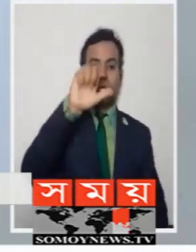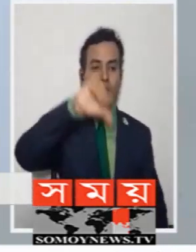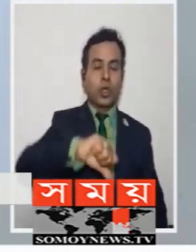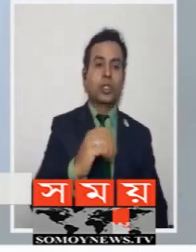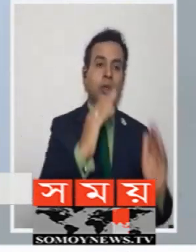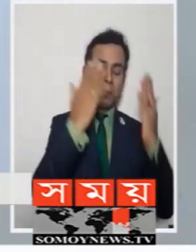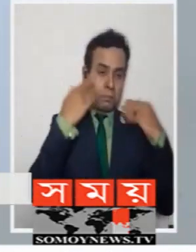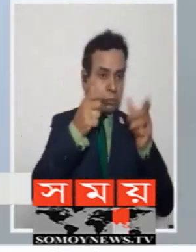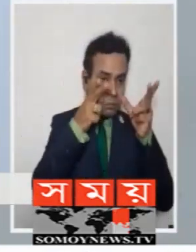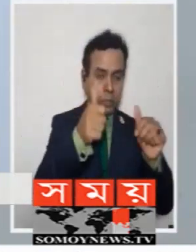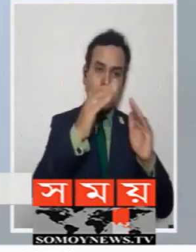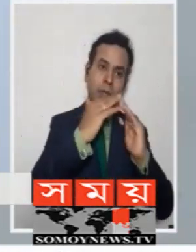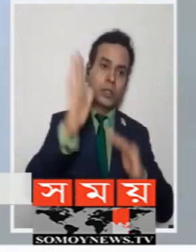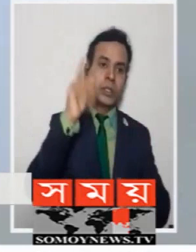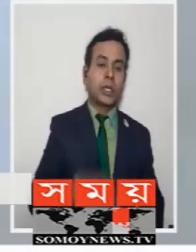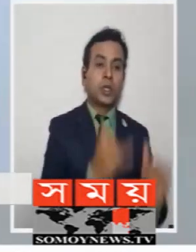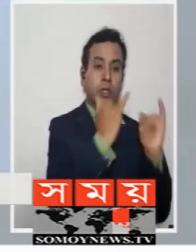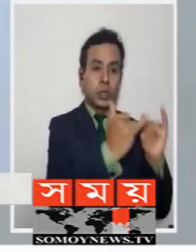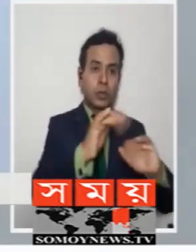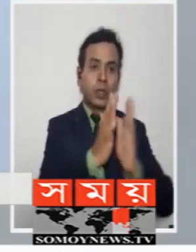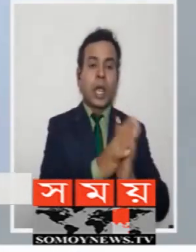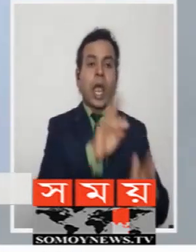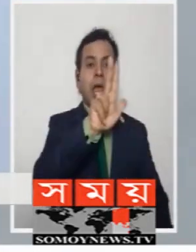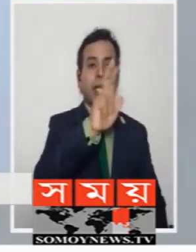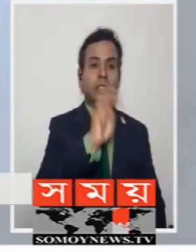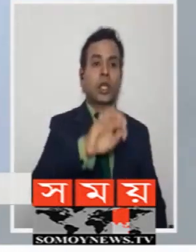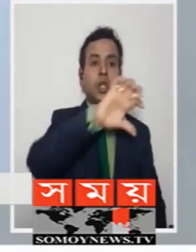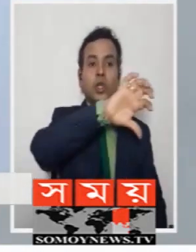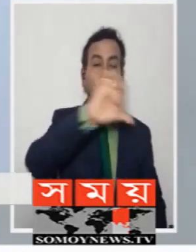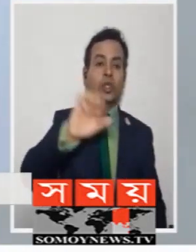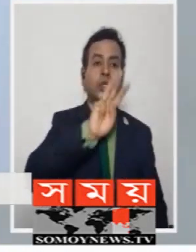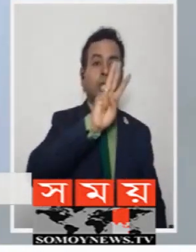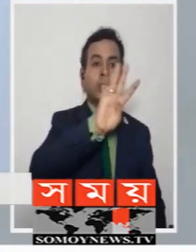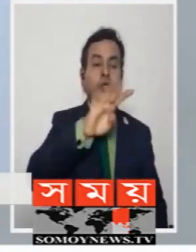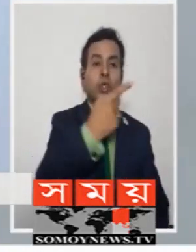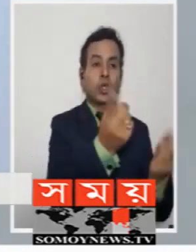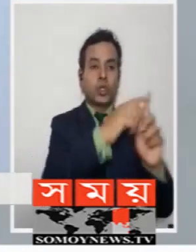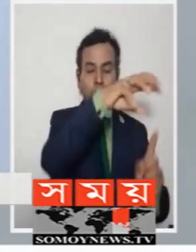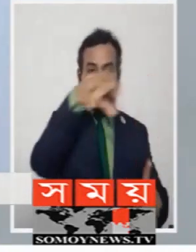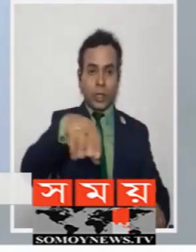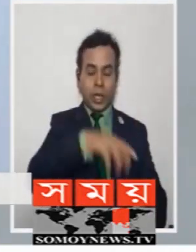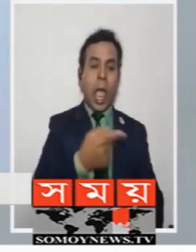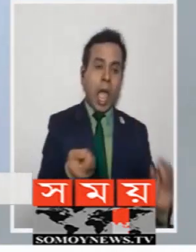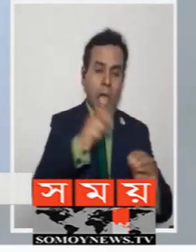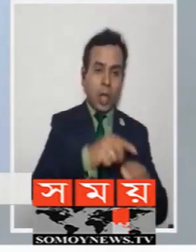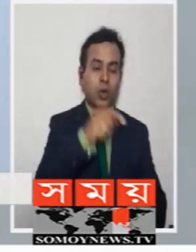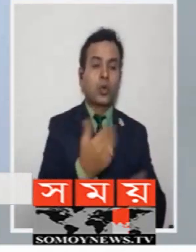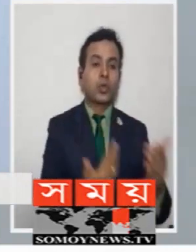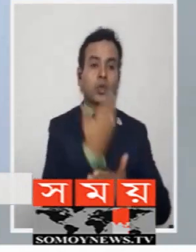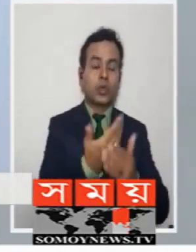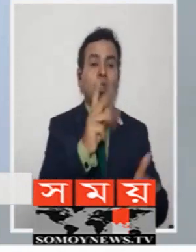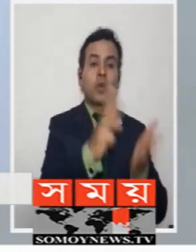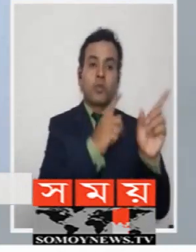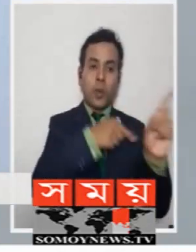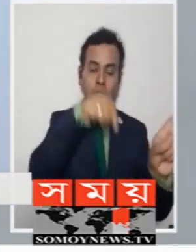8934টি এবং তাছাড়াও আমাদের প্রস্তুত প্রক্রিয়া আছে অনেকগুলি, তার মধ্যে ময়মনসিংহ মেডিকেল কলেজ হাসপাতালে 500টি, ময়মনসিংহ